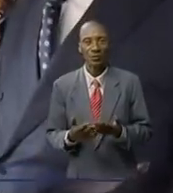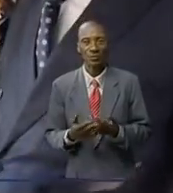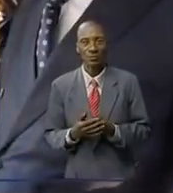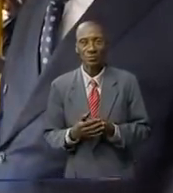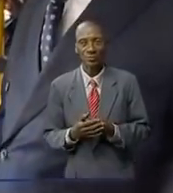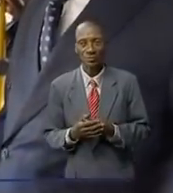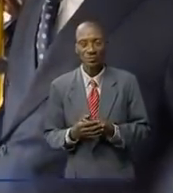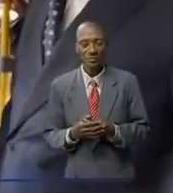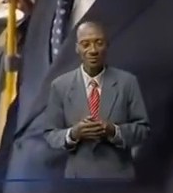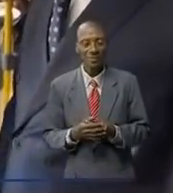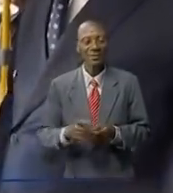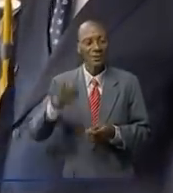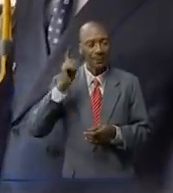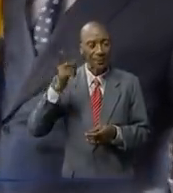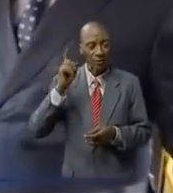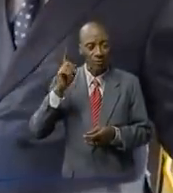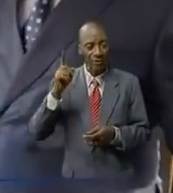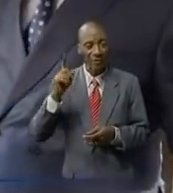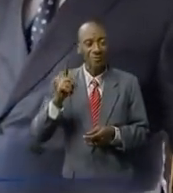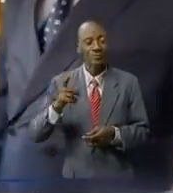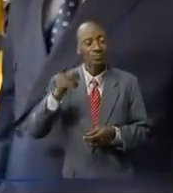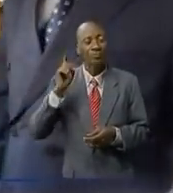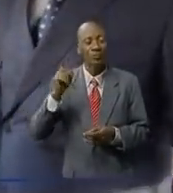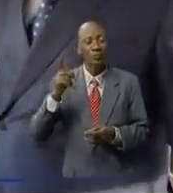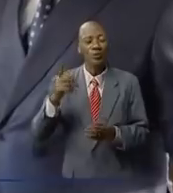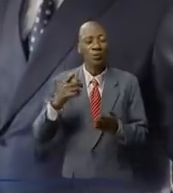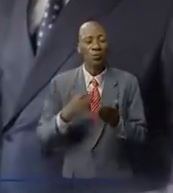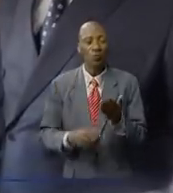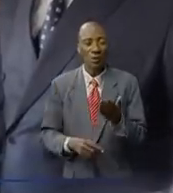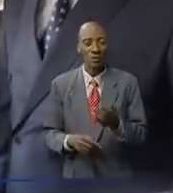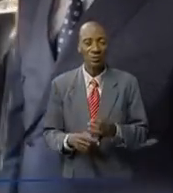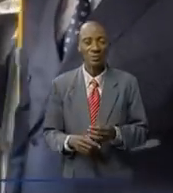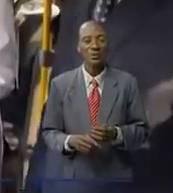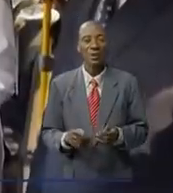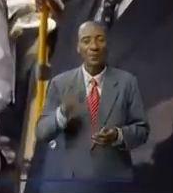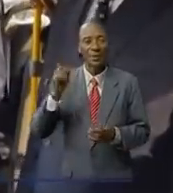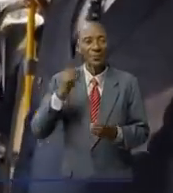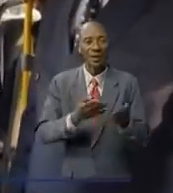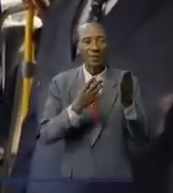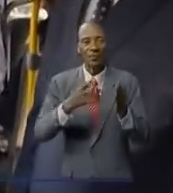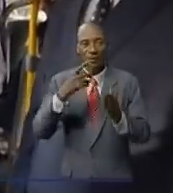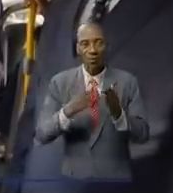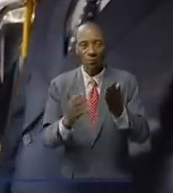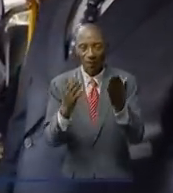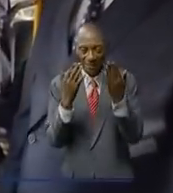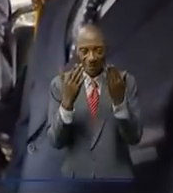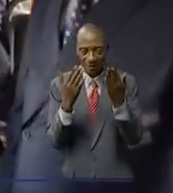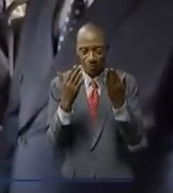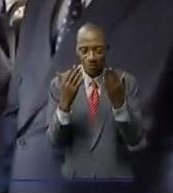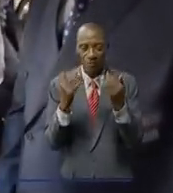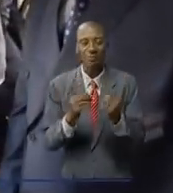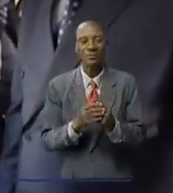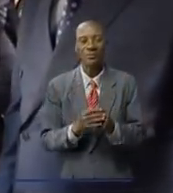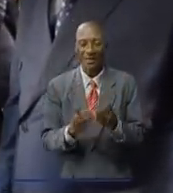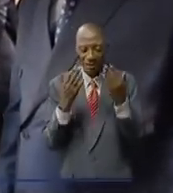La priorité pour l'enfant, ce sont les études. Nous sommes en train de lutter contre